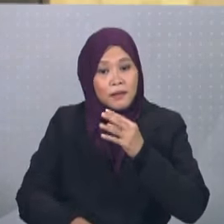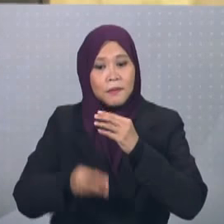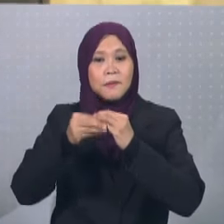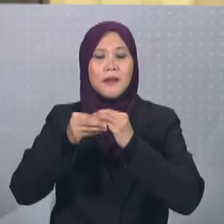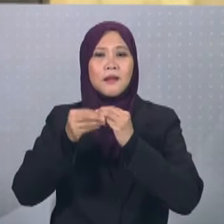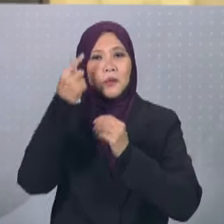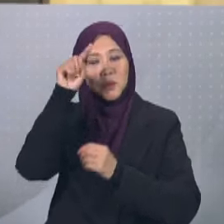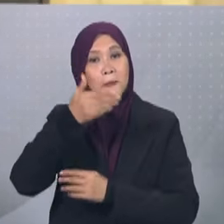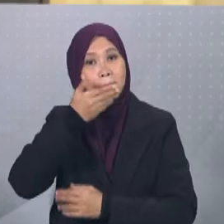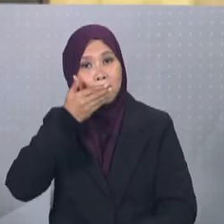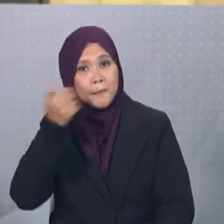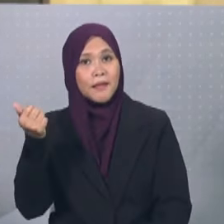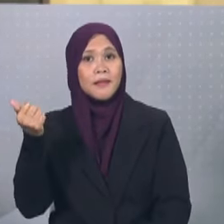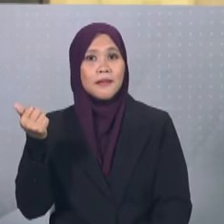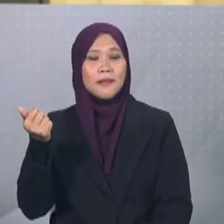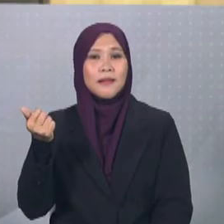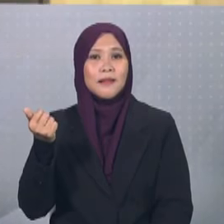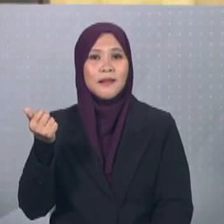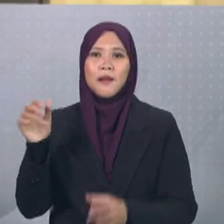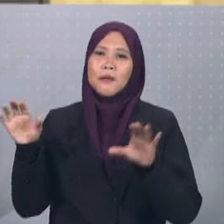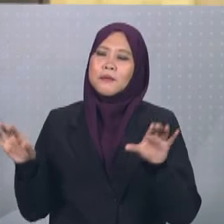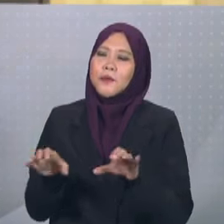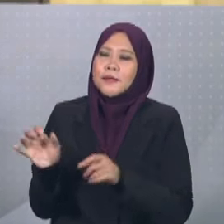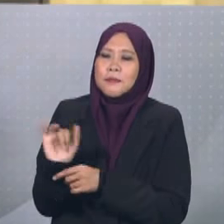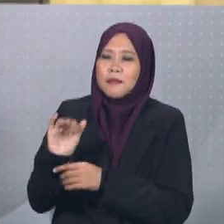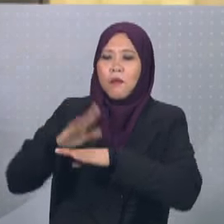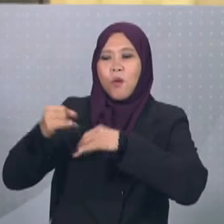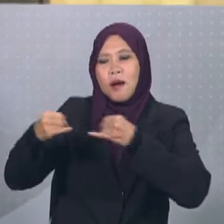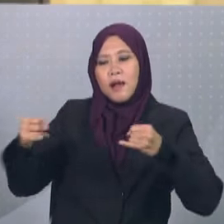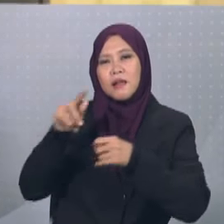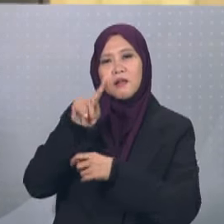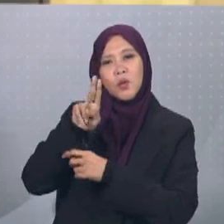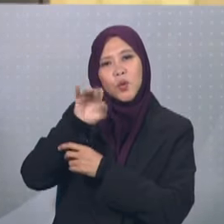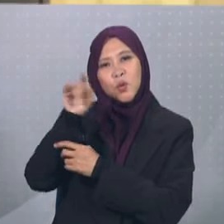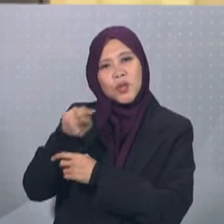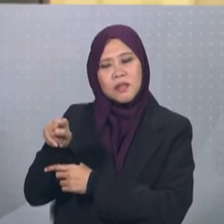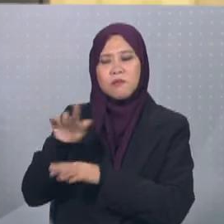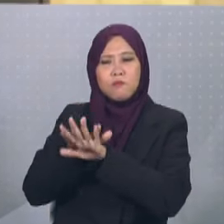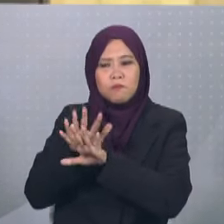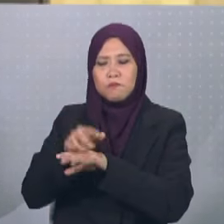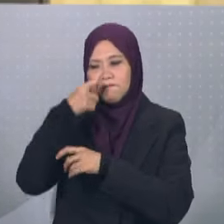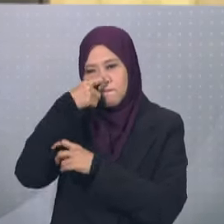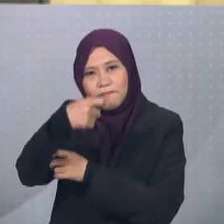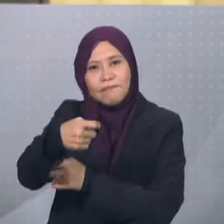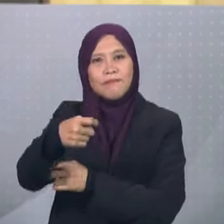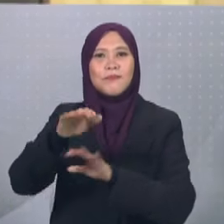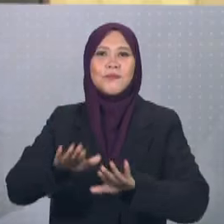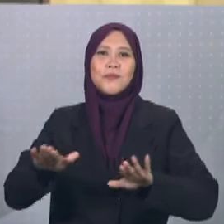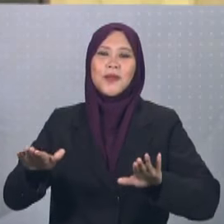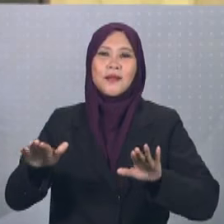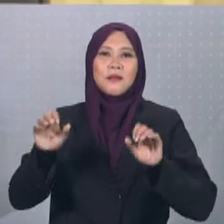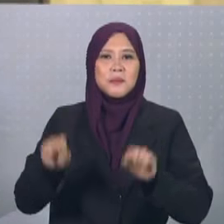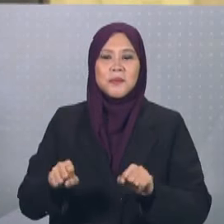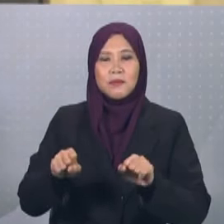untuk keberkesanan, maybe boleh buat macam online quizzes to make it more interactive ataupun ada satu ruang